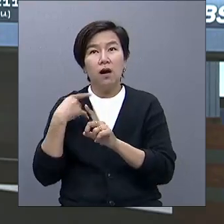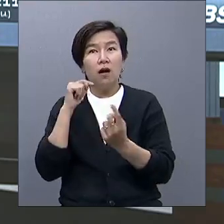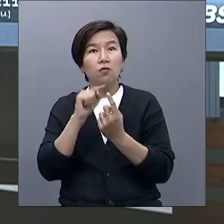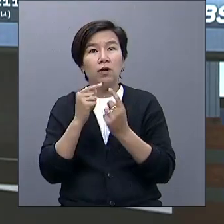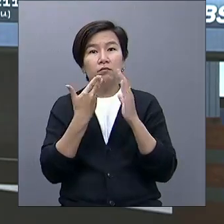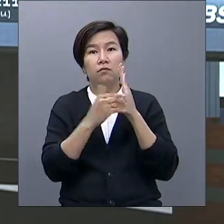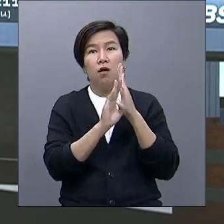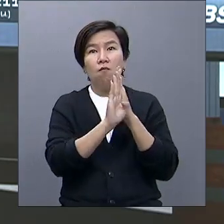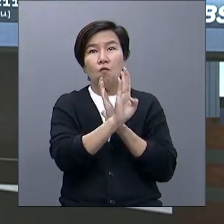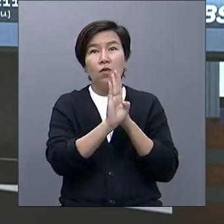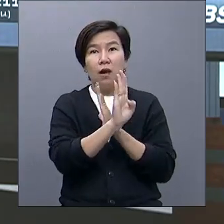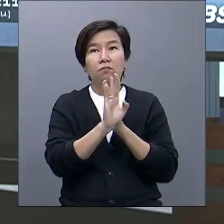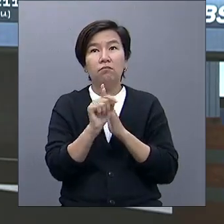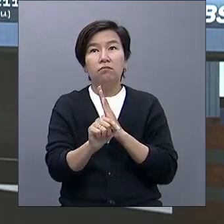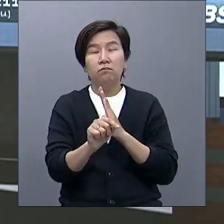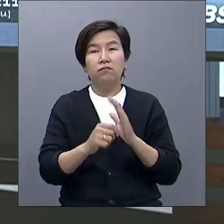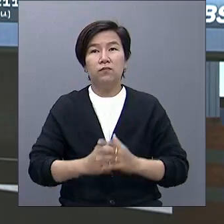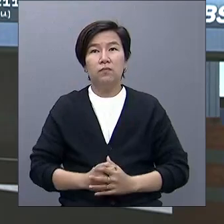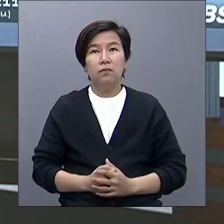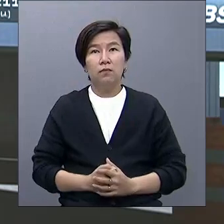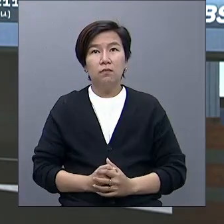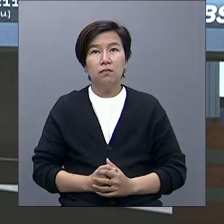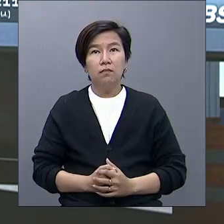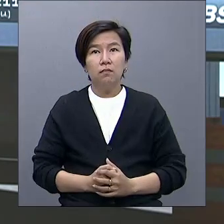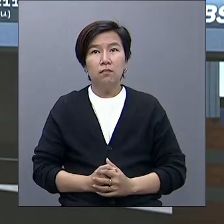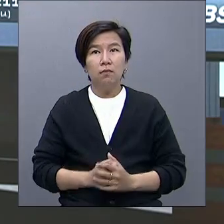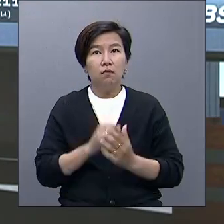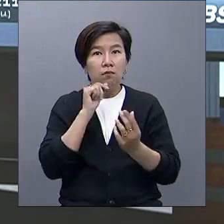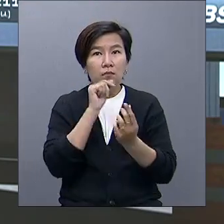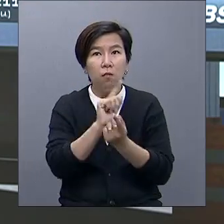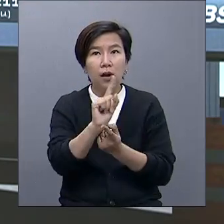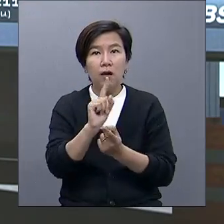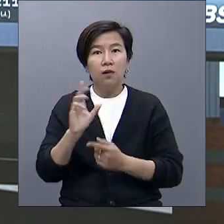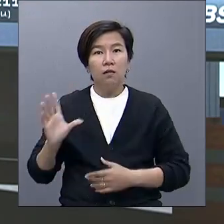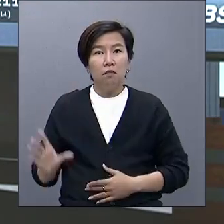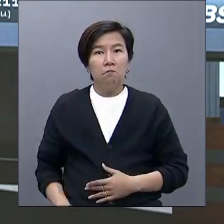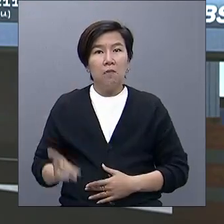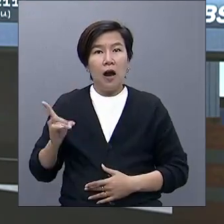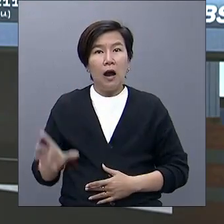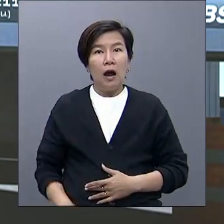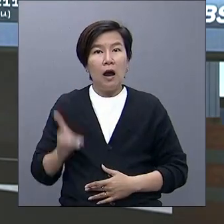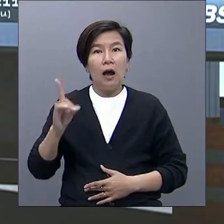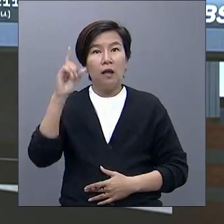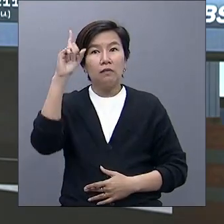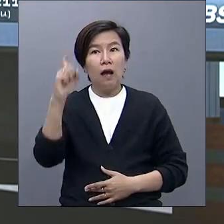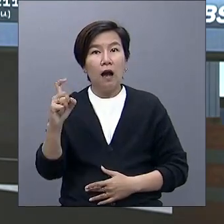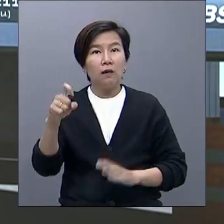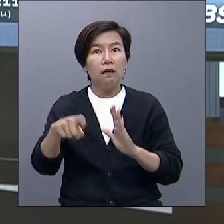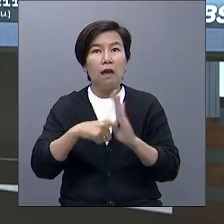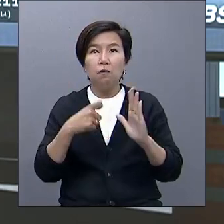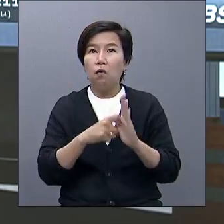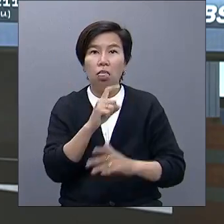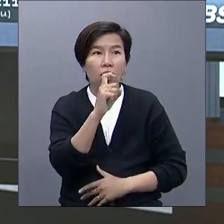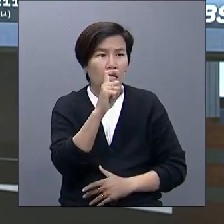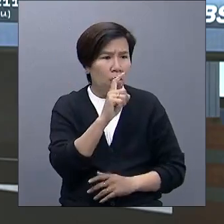ยรำค่ะมีการแจ้งว่าตอนนี้มีสุนักตาย ด้วยไม่รสาเหตุเป็ 10